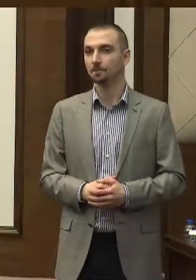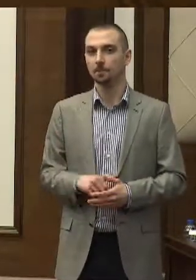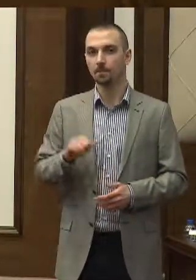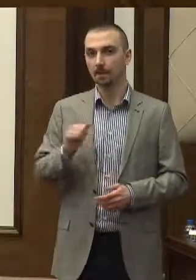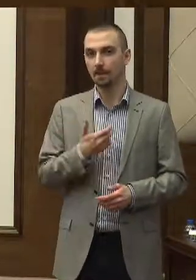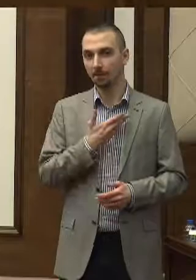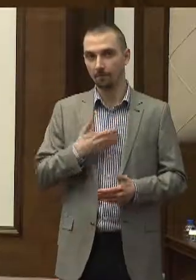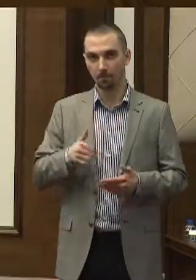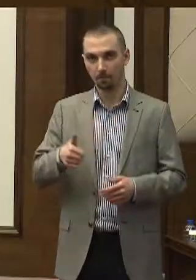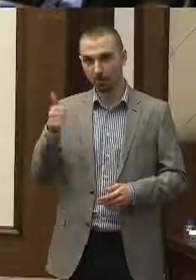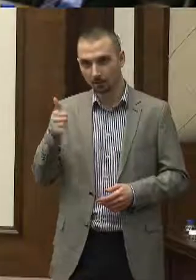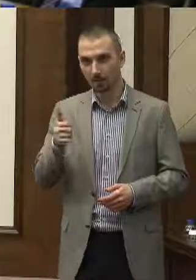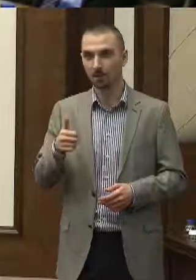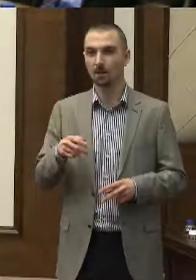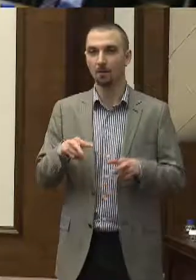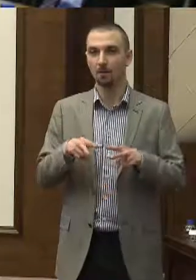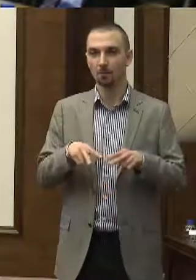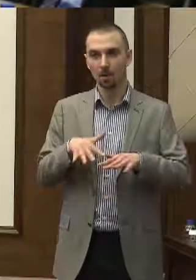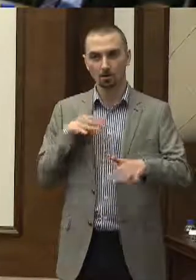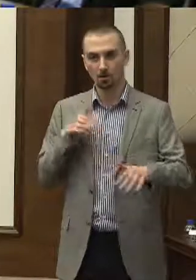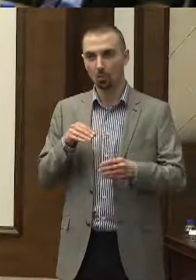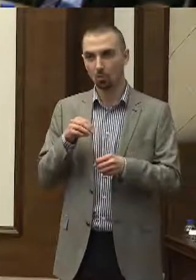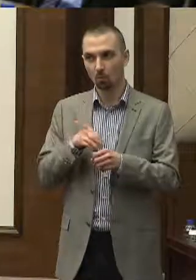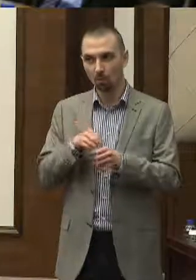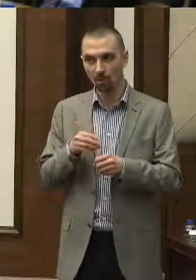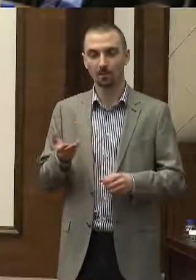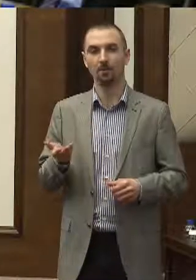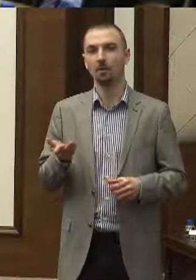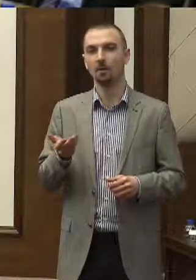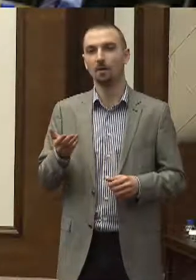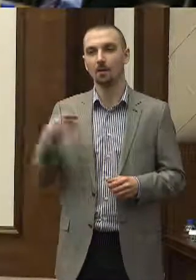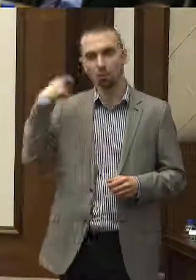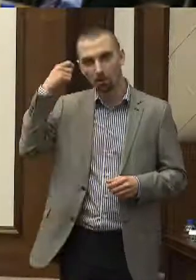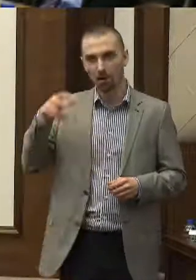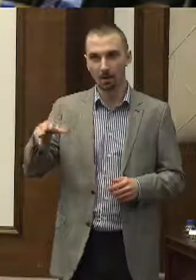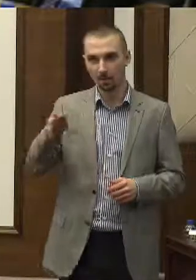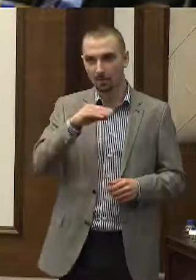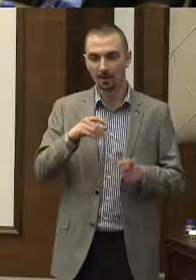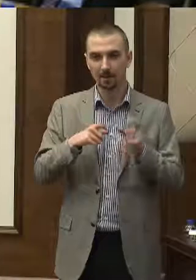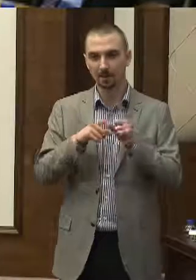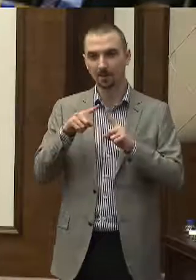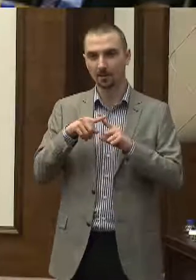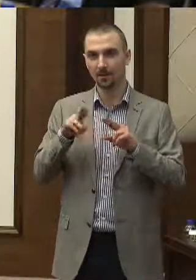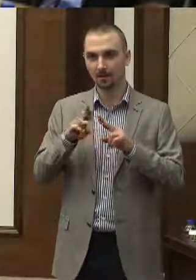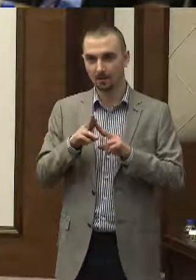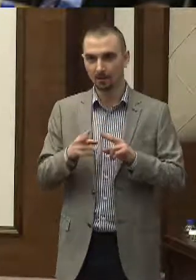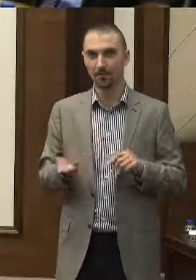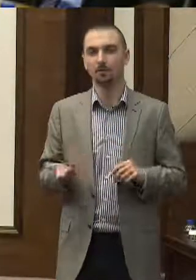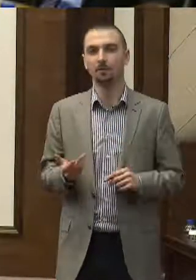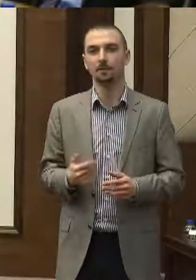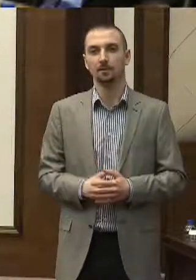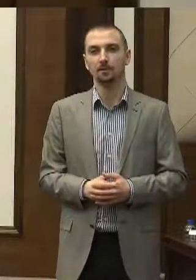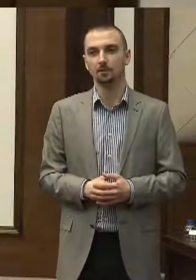Sayın Başkanım, değerli Metsuyis arkadaşlarım, muhtarlarım, sivil toplum kuruluşlarının